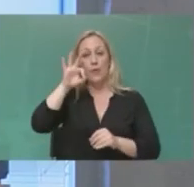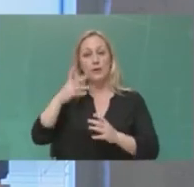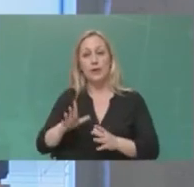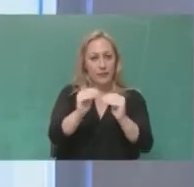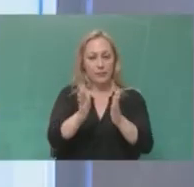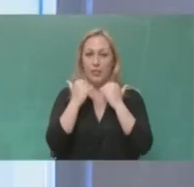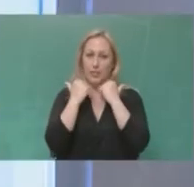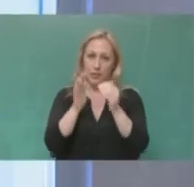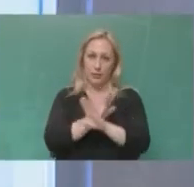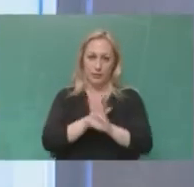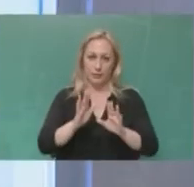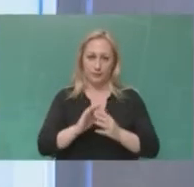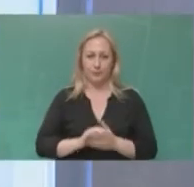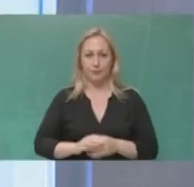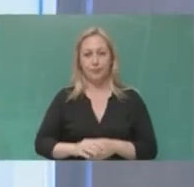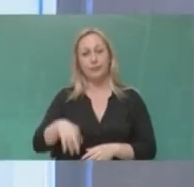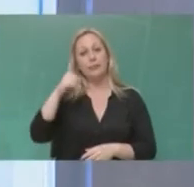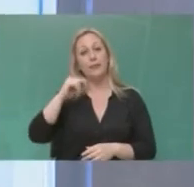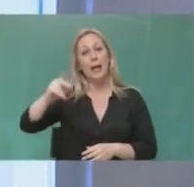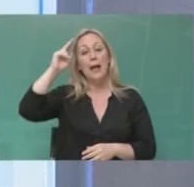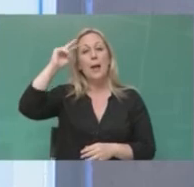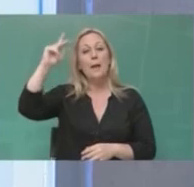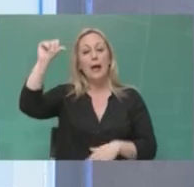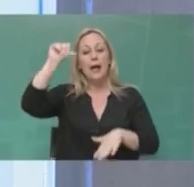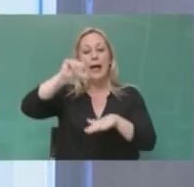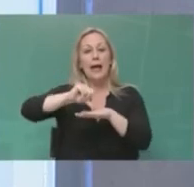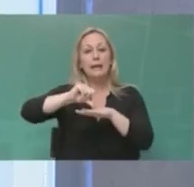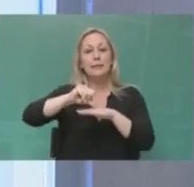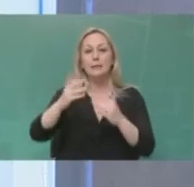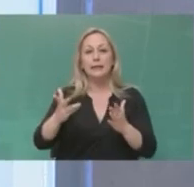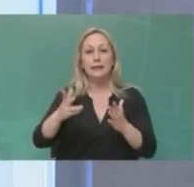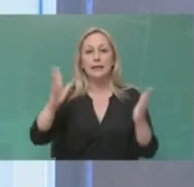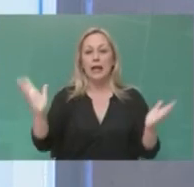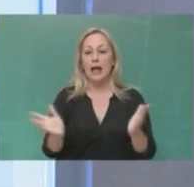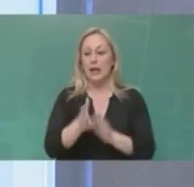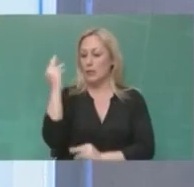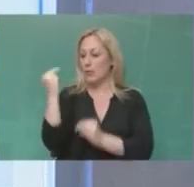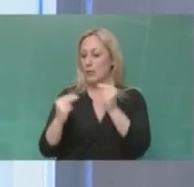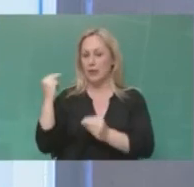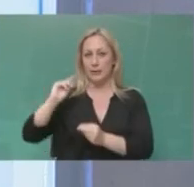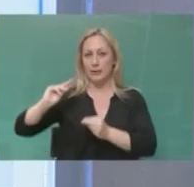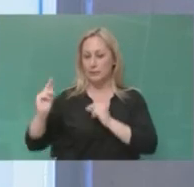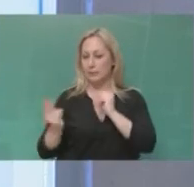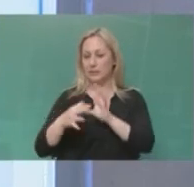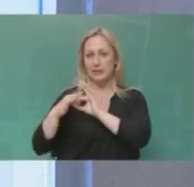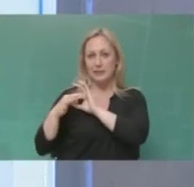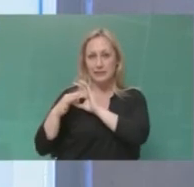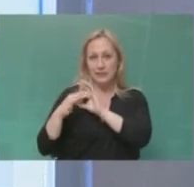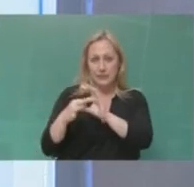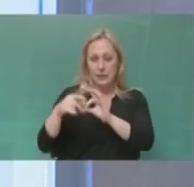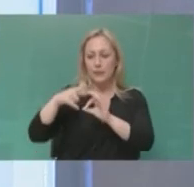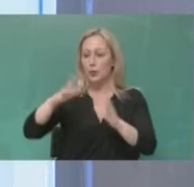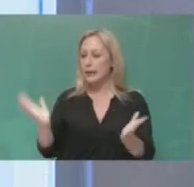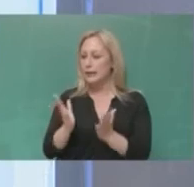του αναλογεί. Εξυπνή πόλη είναι μια πόλη που αντιδρά στα προβλήματα δεκαετιών. Εξυπνακίστικη πόλη είναι μια